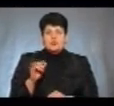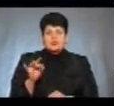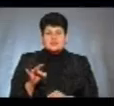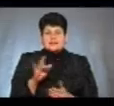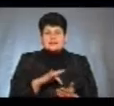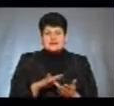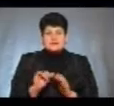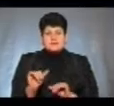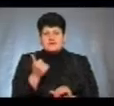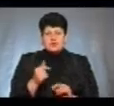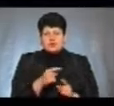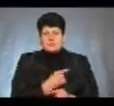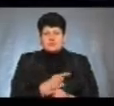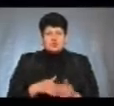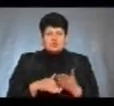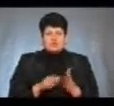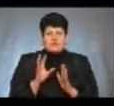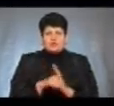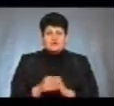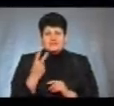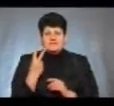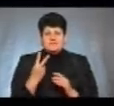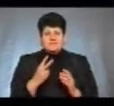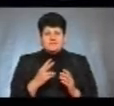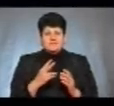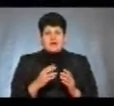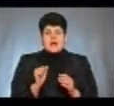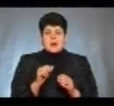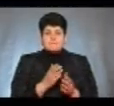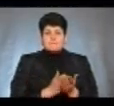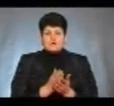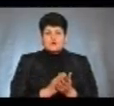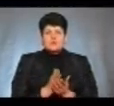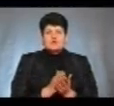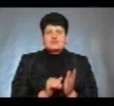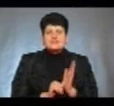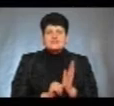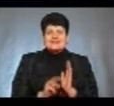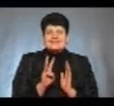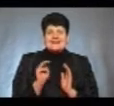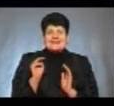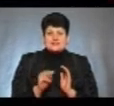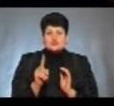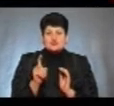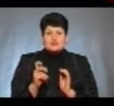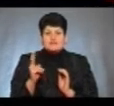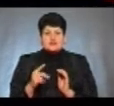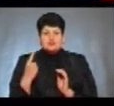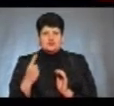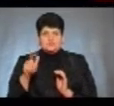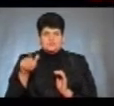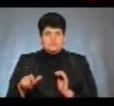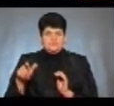Сергій Головецький – директор Бучицького центру первинної медичної допомоги, в який входить дві амбулаторії. За його словами, центр обслуговує